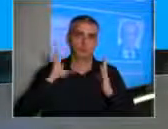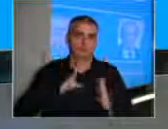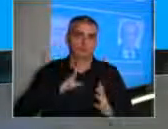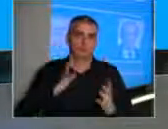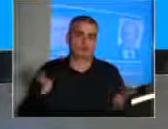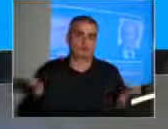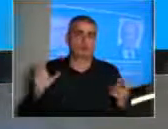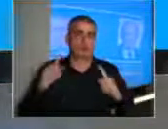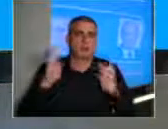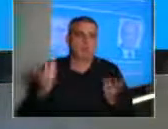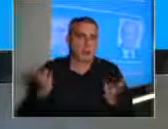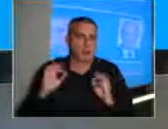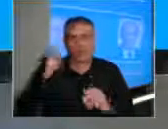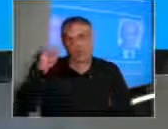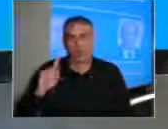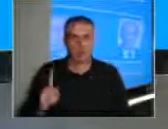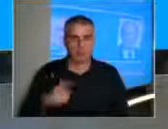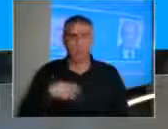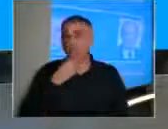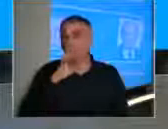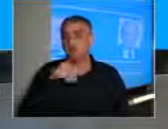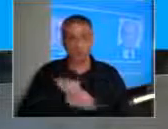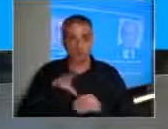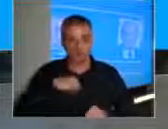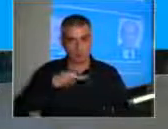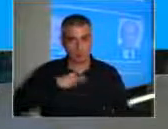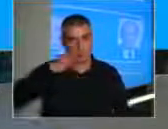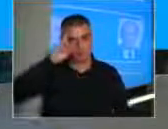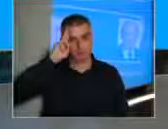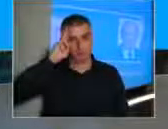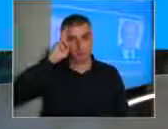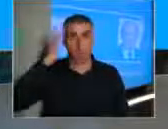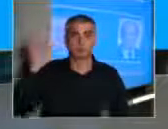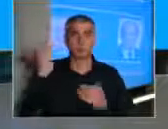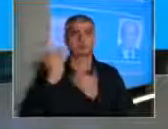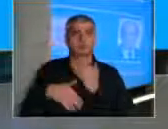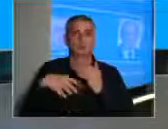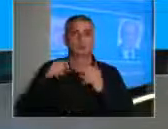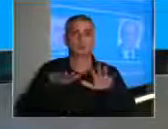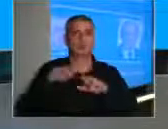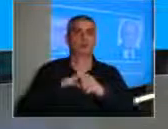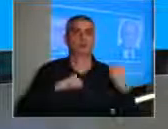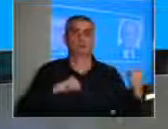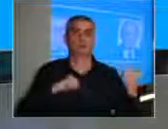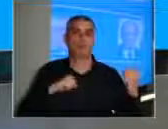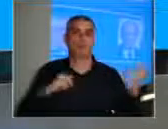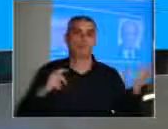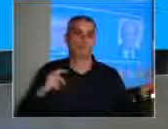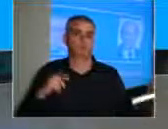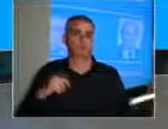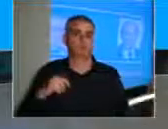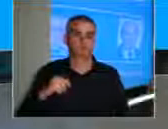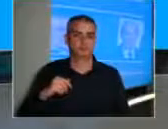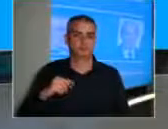מאוד מאוד מסוכן. מה יקרה אם זה? אף אחד לא יודע. והשאלה אם הבוחר מוכן לקחת את הסיכון הזה, שבסוף תהיה כאן ממשלת שמאל. בכל מקרה לכם יהיו תמיד